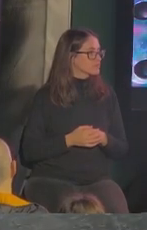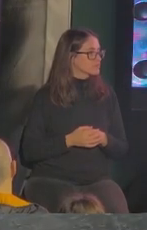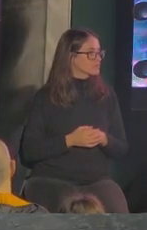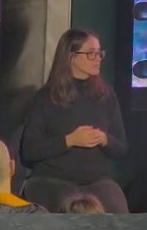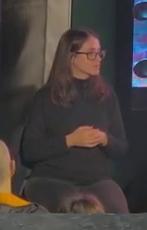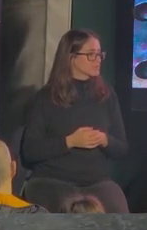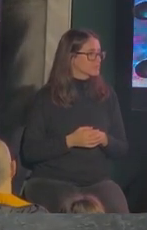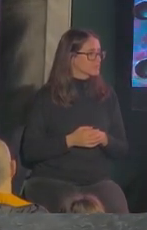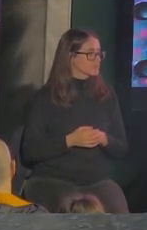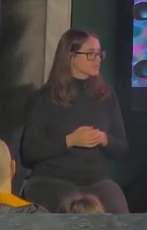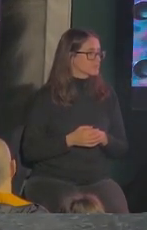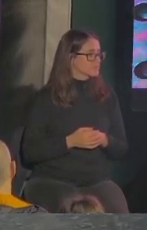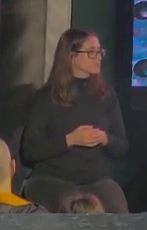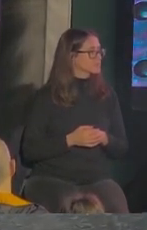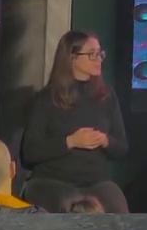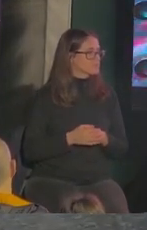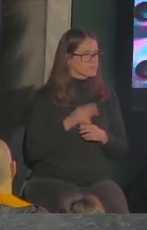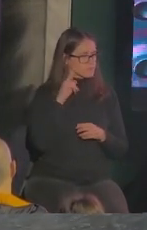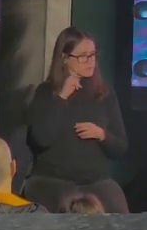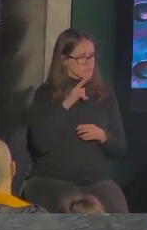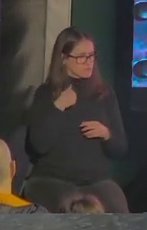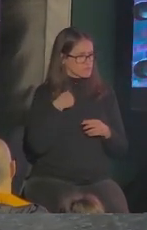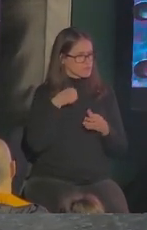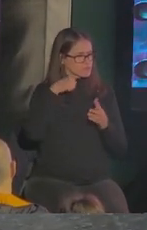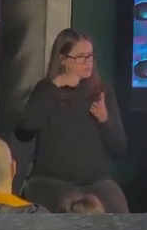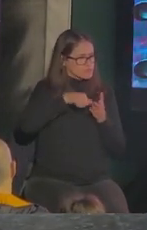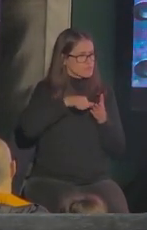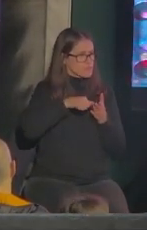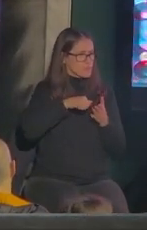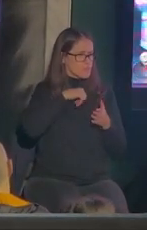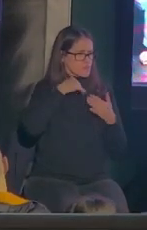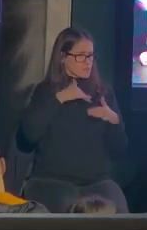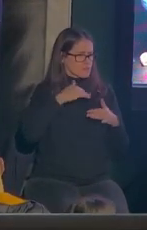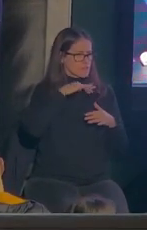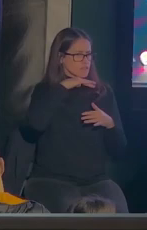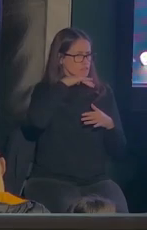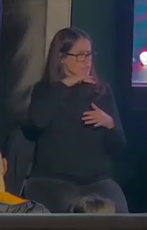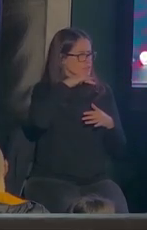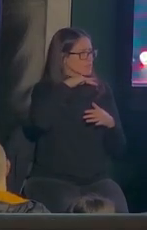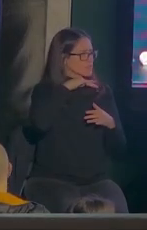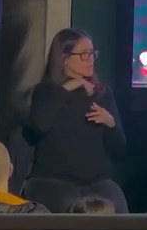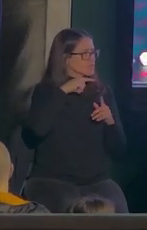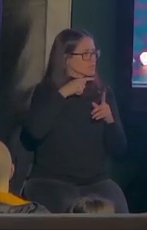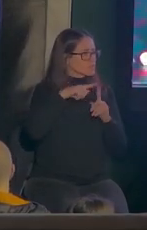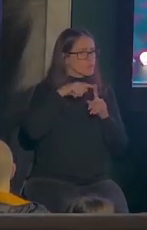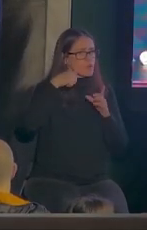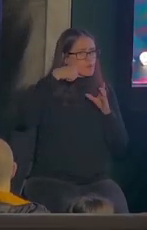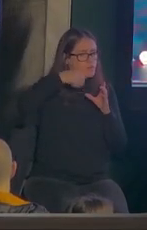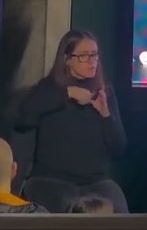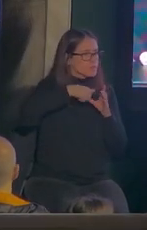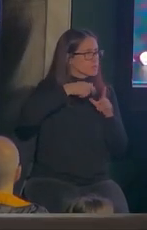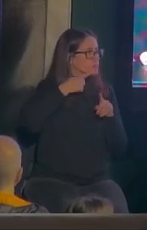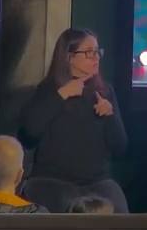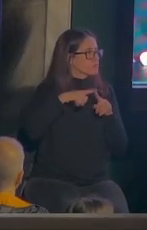l'interior. I veieu que estic pressionant molt. En realitat, estic pressionant perquè m'interessa que, després veureu